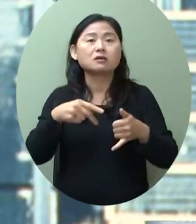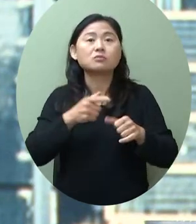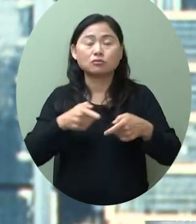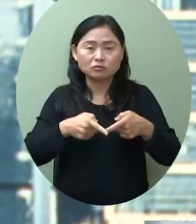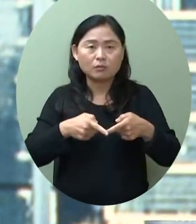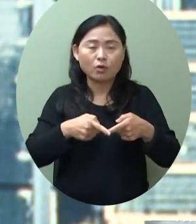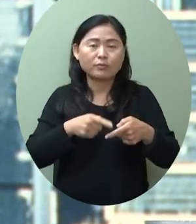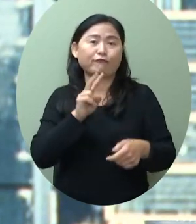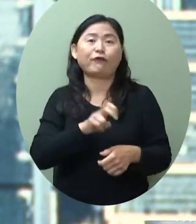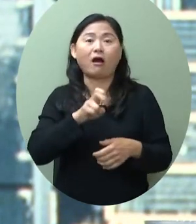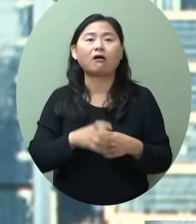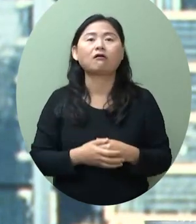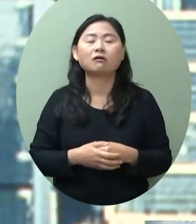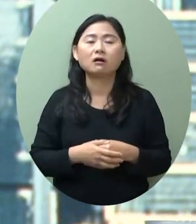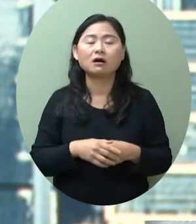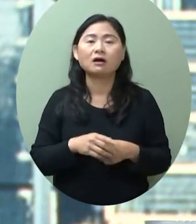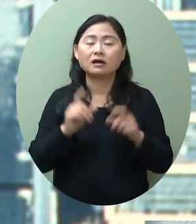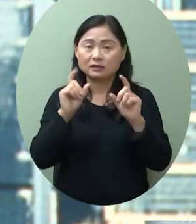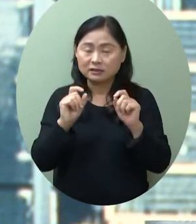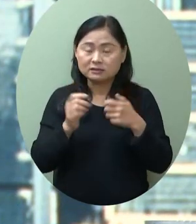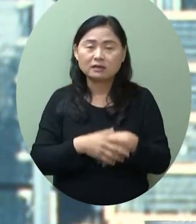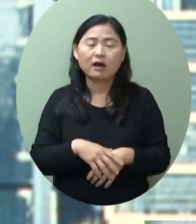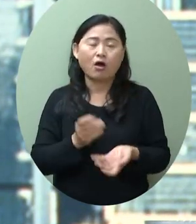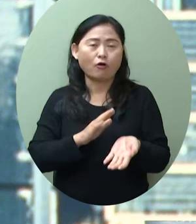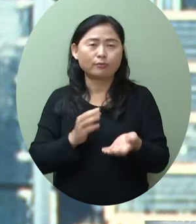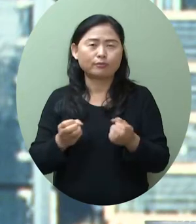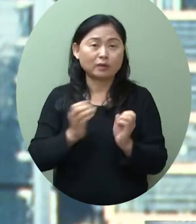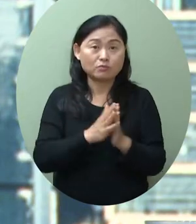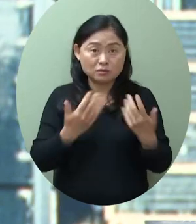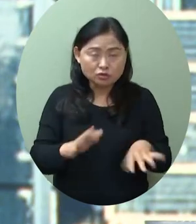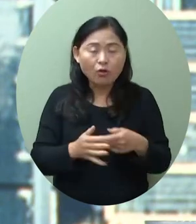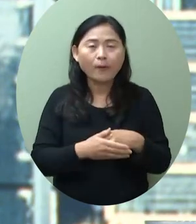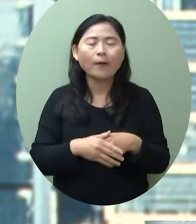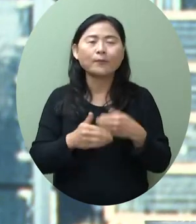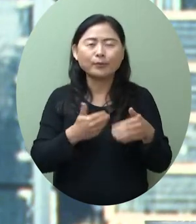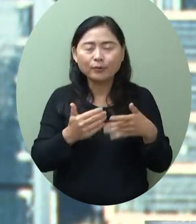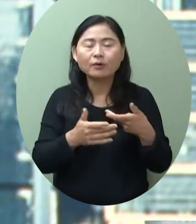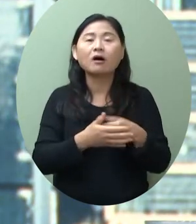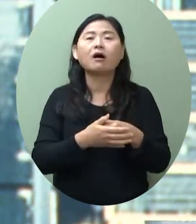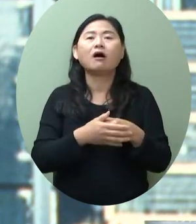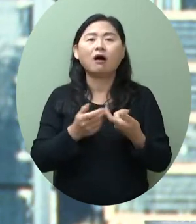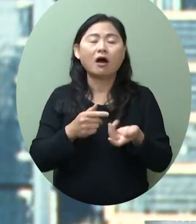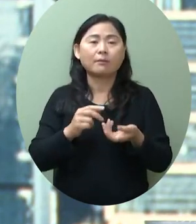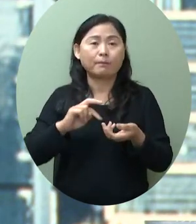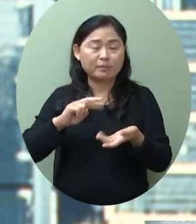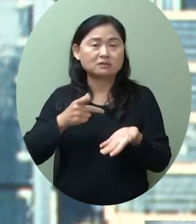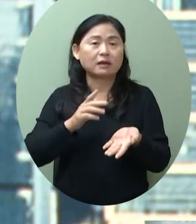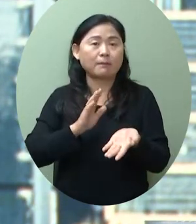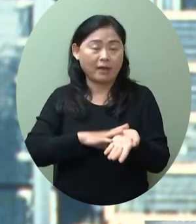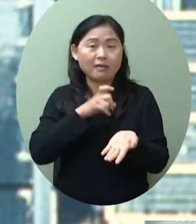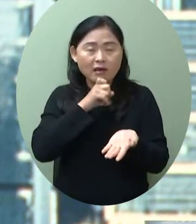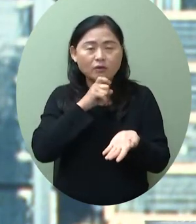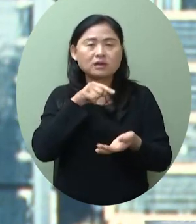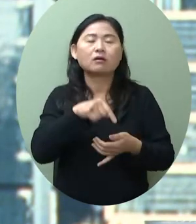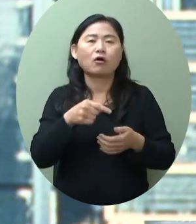感染出嚟即係陽性嘅時候咧，其實已經喺檢疫中心嗰度俾我哋檢疫